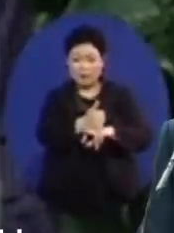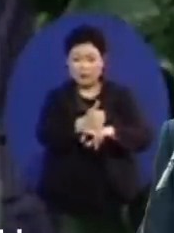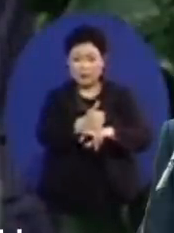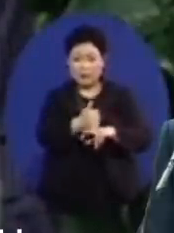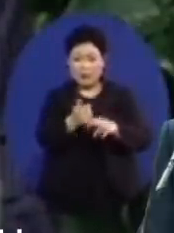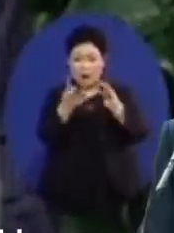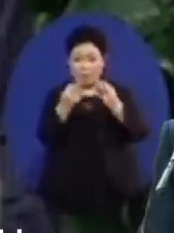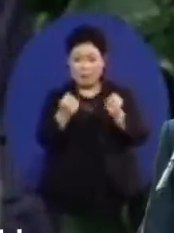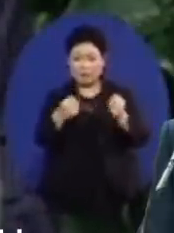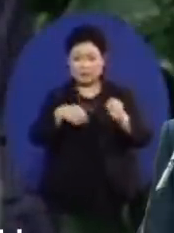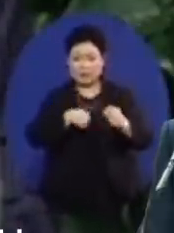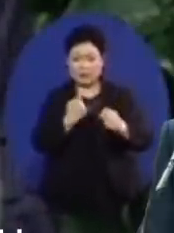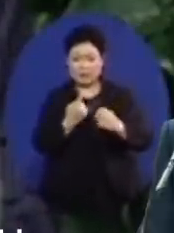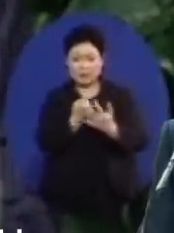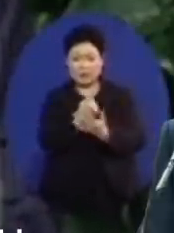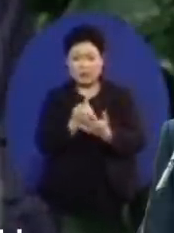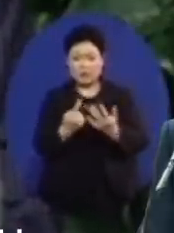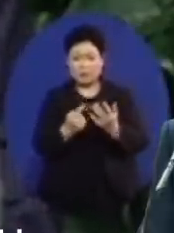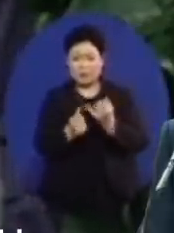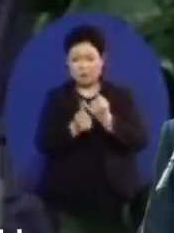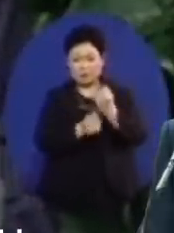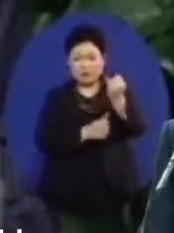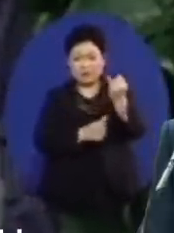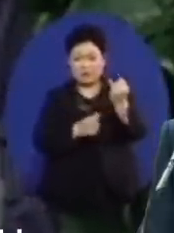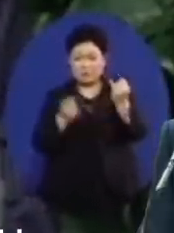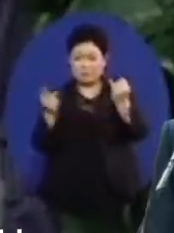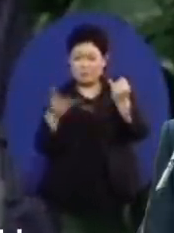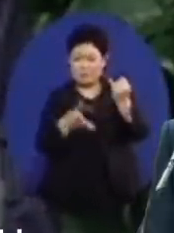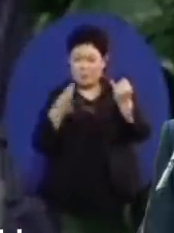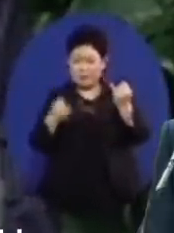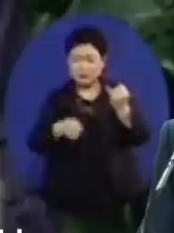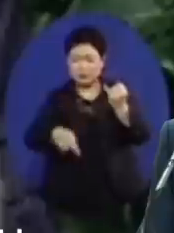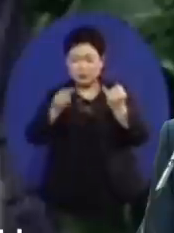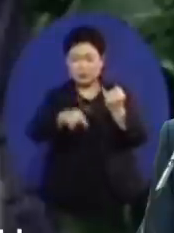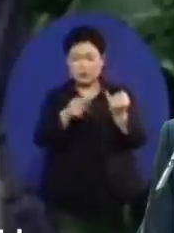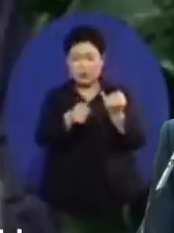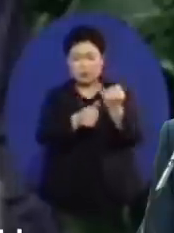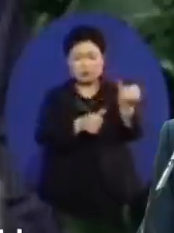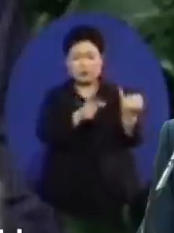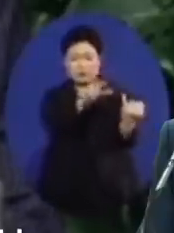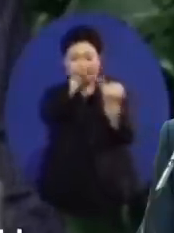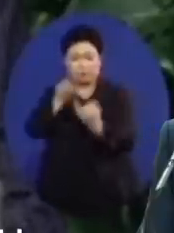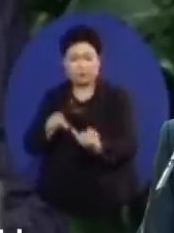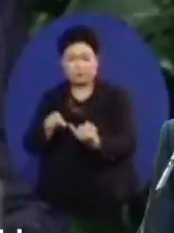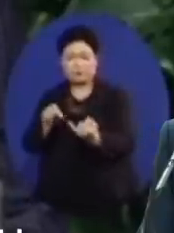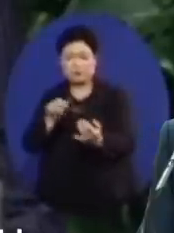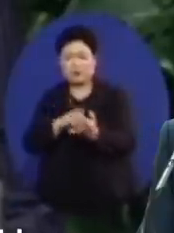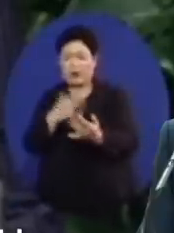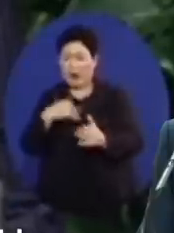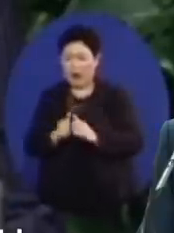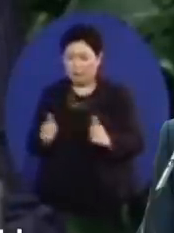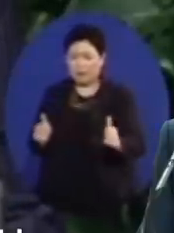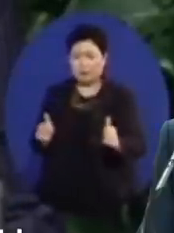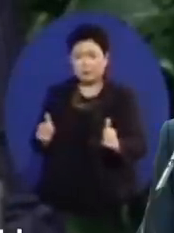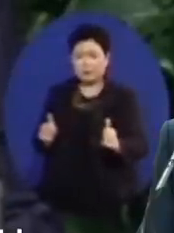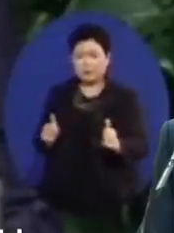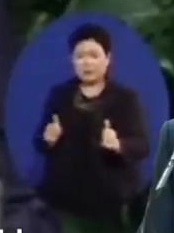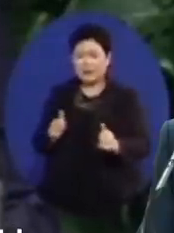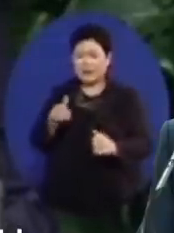수많은 자기 아내 중에 한 사람으로 체크인 해버리고 말은 것입니다. 그리고 아브라함은